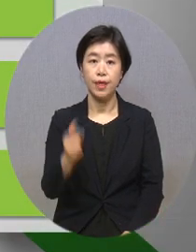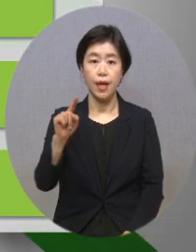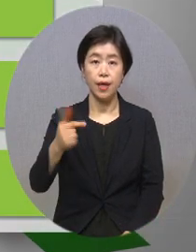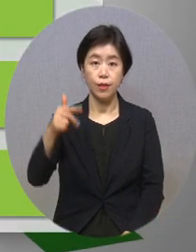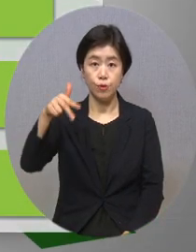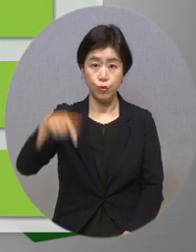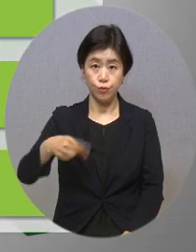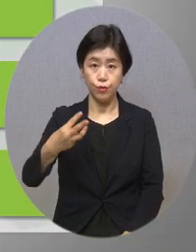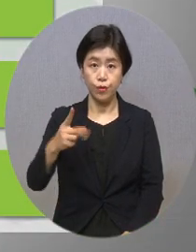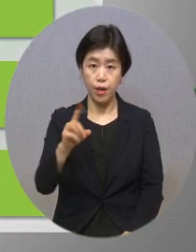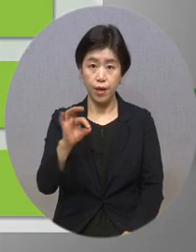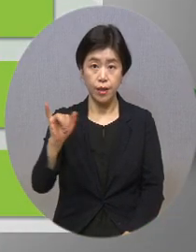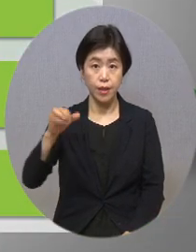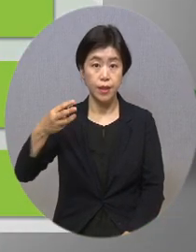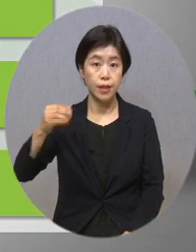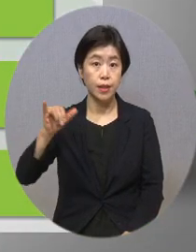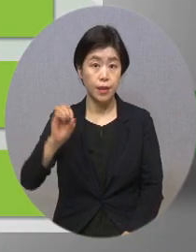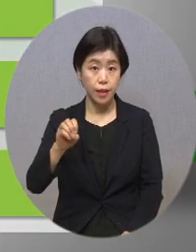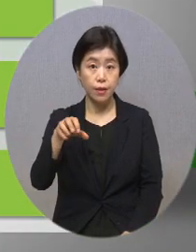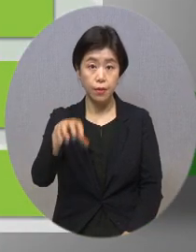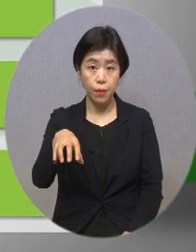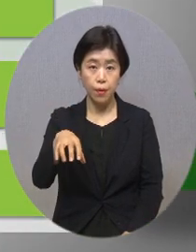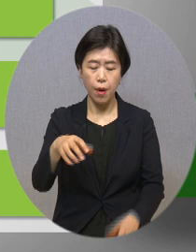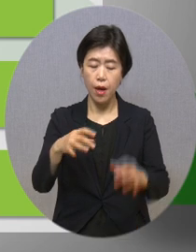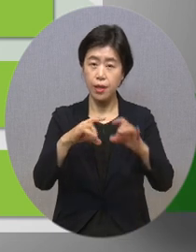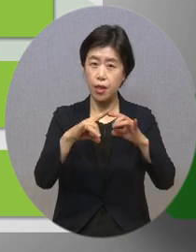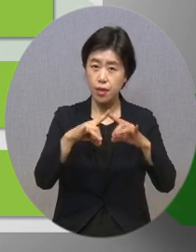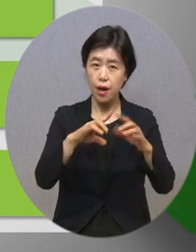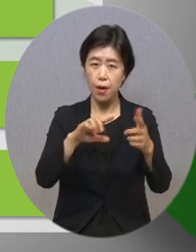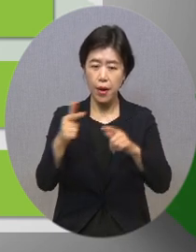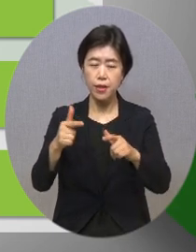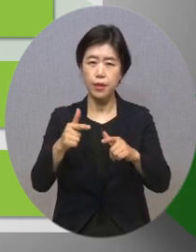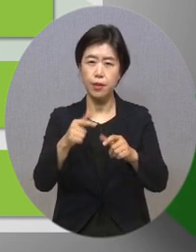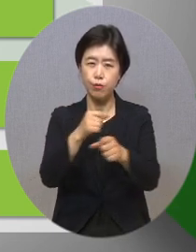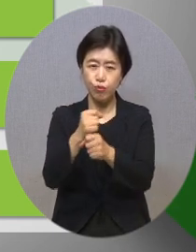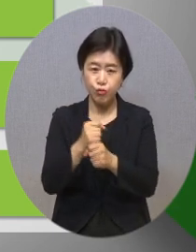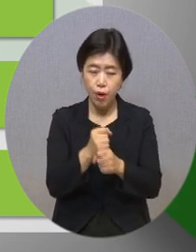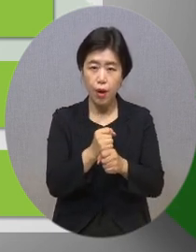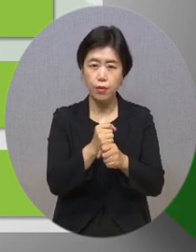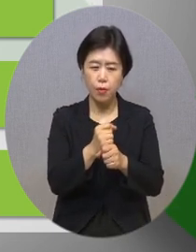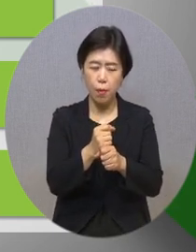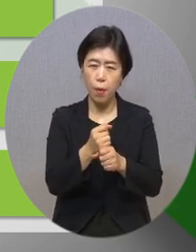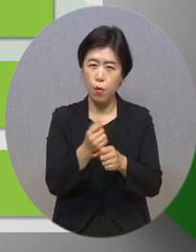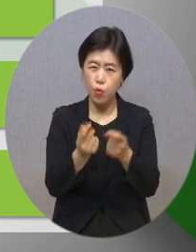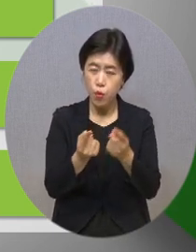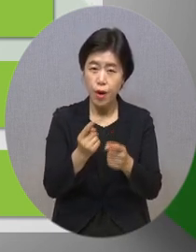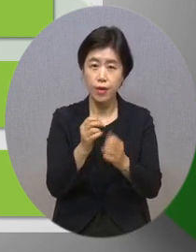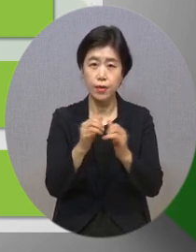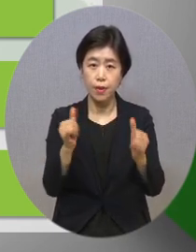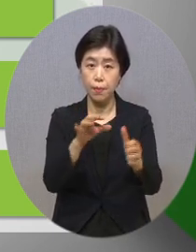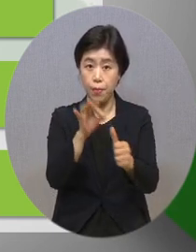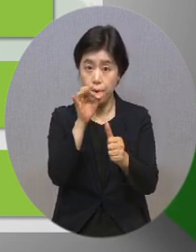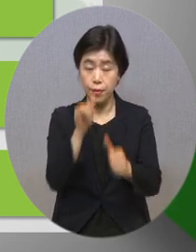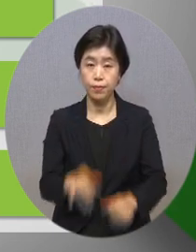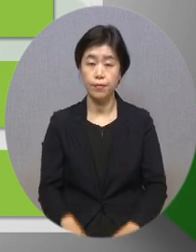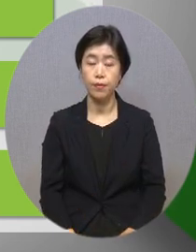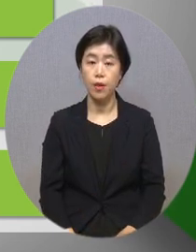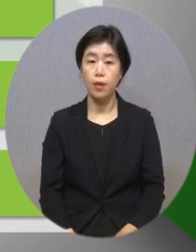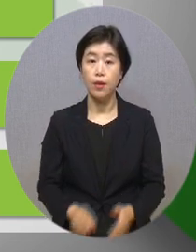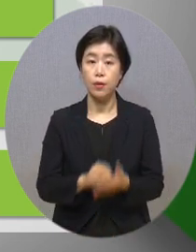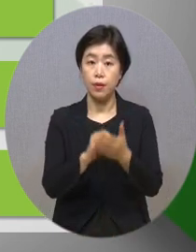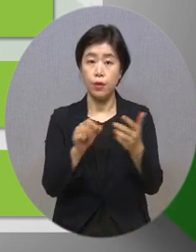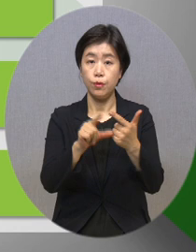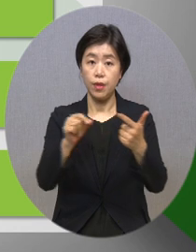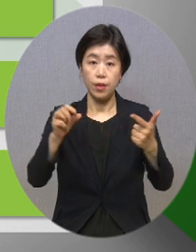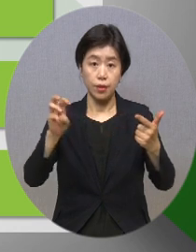주식회사 한주라이팅에서 전자부품 제품 조립 검사원을 모집합니다. 접수 마감일은 6월 30일까지며